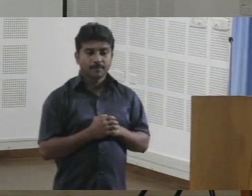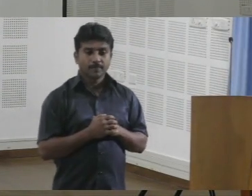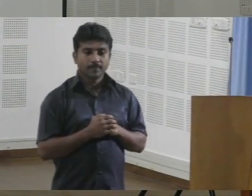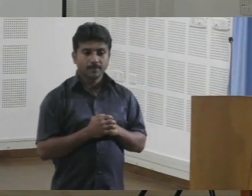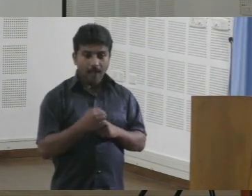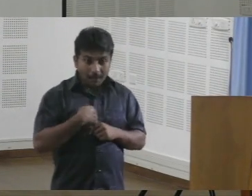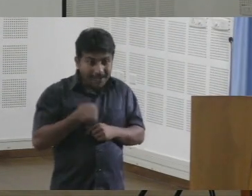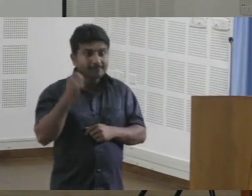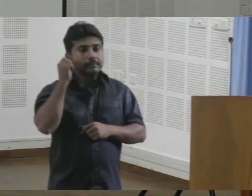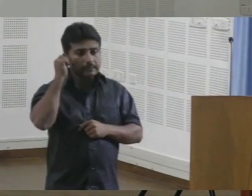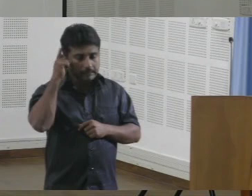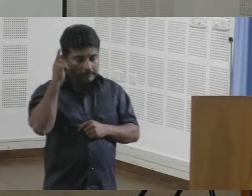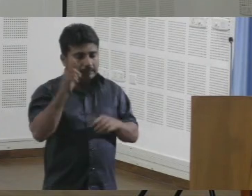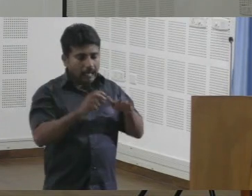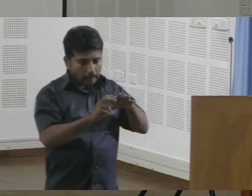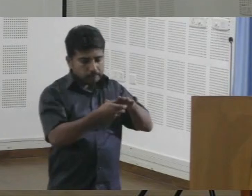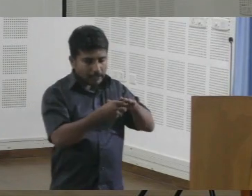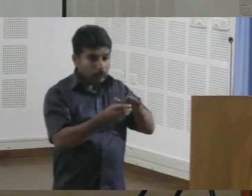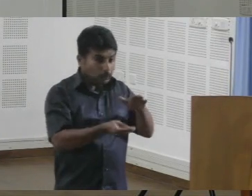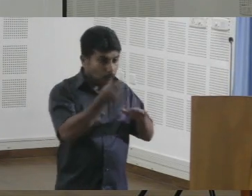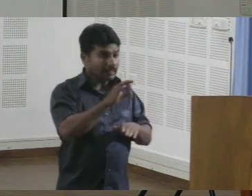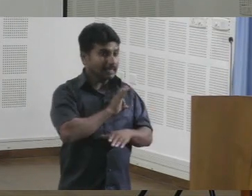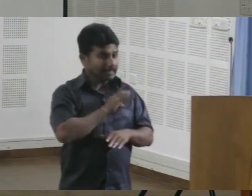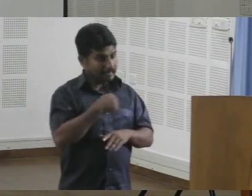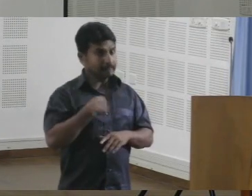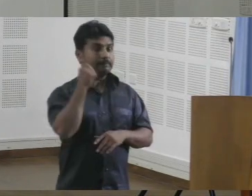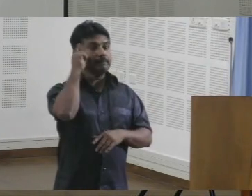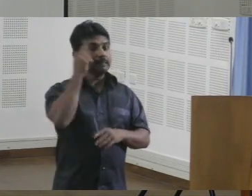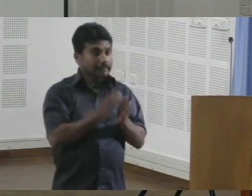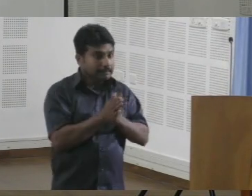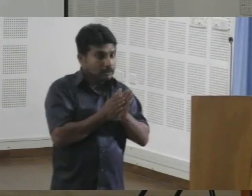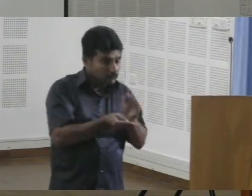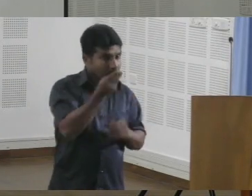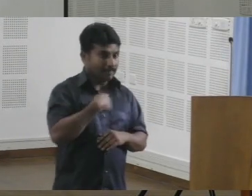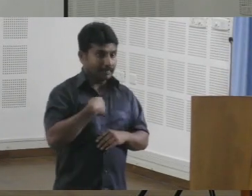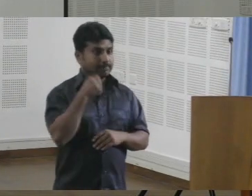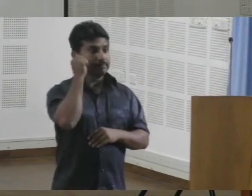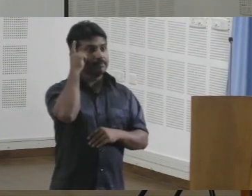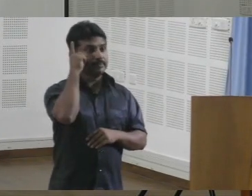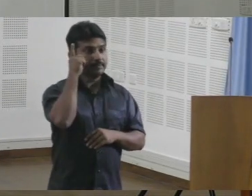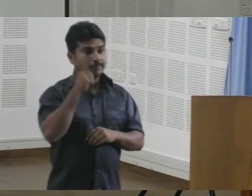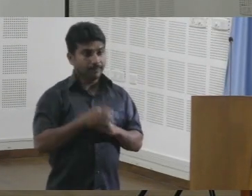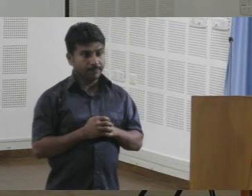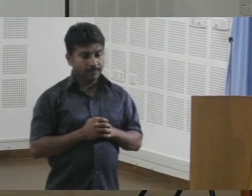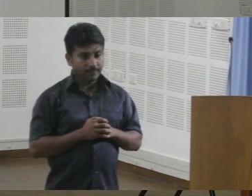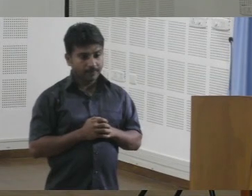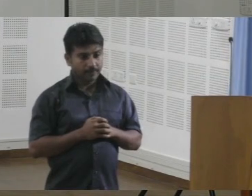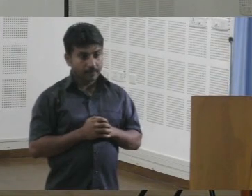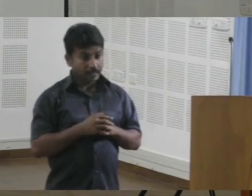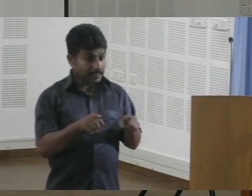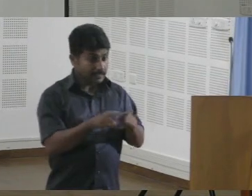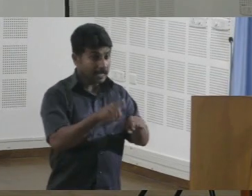അവന് റോളർ സ്കേറ്റിങ്ങിനോട് എന്തോ കൂടുതൽ കുറച്ച് ഇൻട്രസ്റ്റ് ഉണ്ട് എന്നുള്ളത്. ആ സമയത്ത്